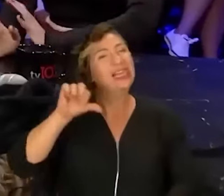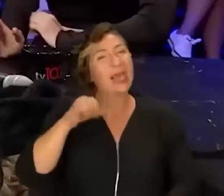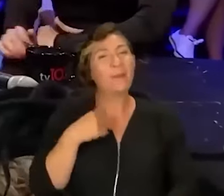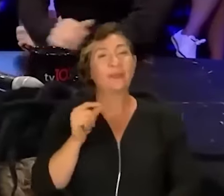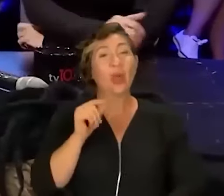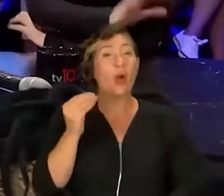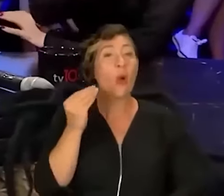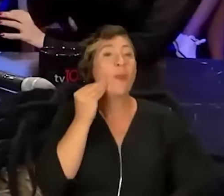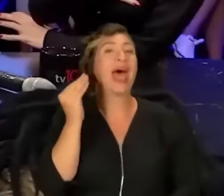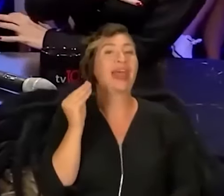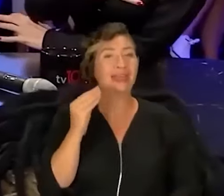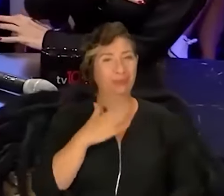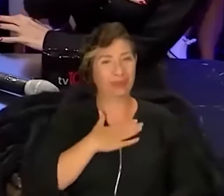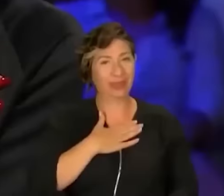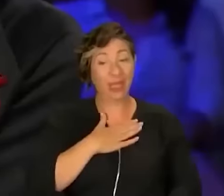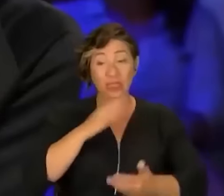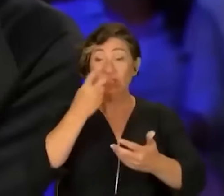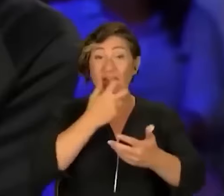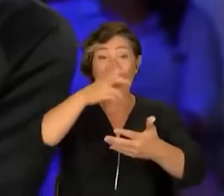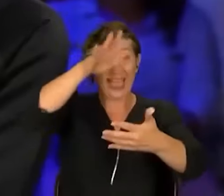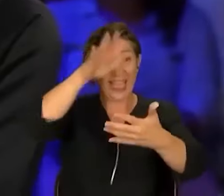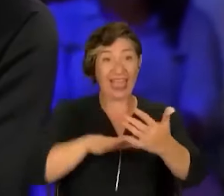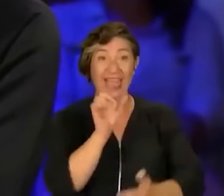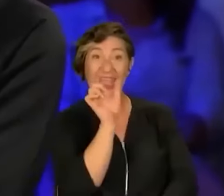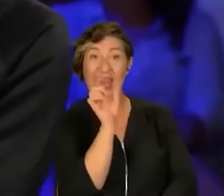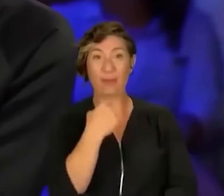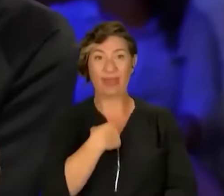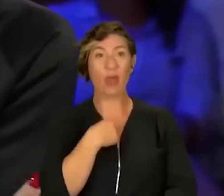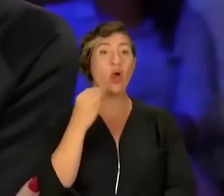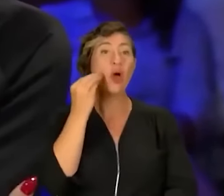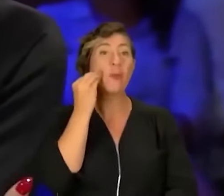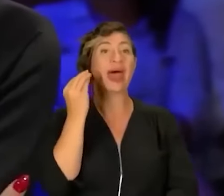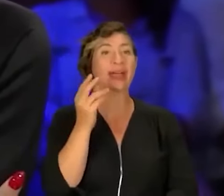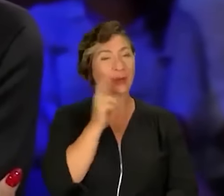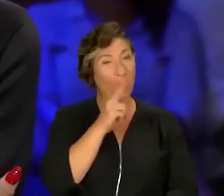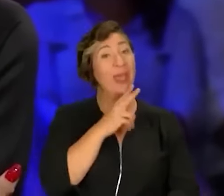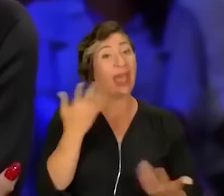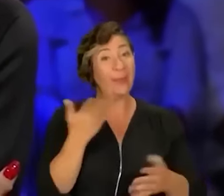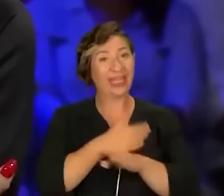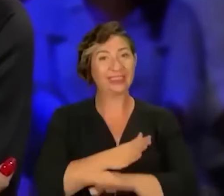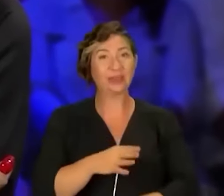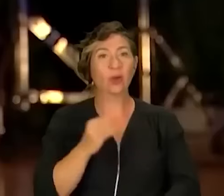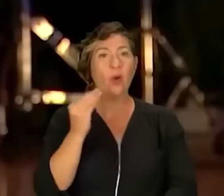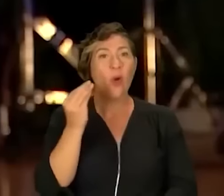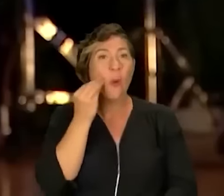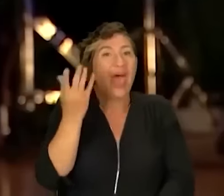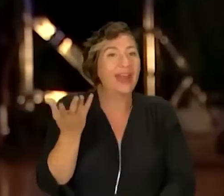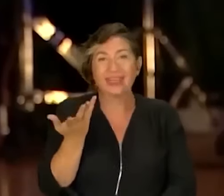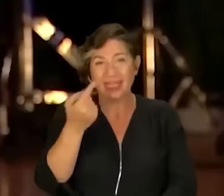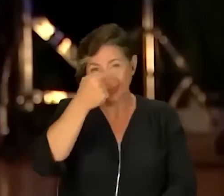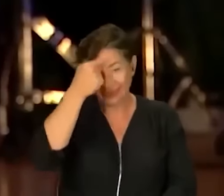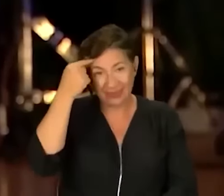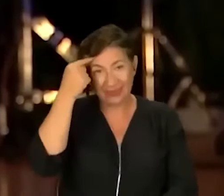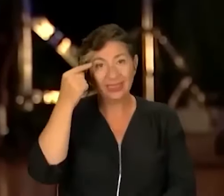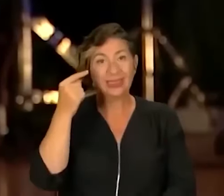hiper mi öper bana ait Koskoca şarkıda bir tek kelime bana ait O da öper komik ama gerçek öper nedir Yani bir kader mi